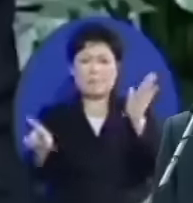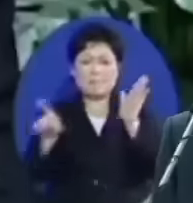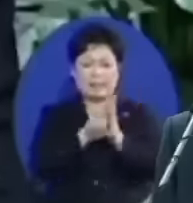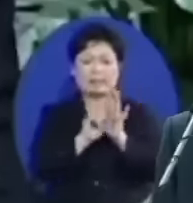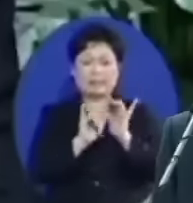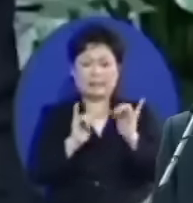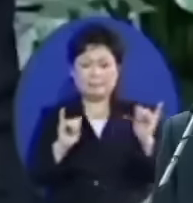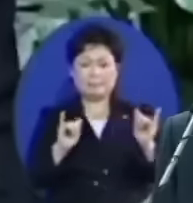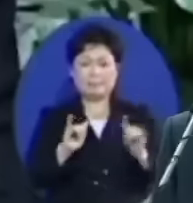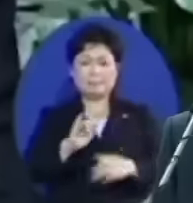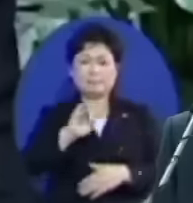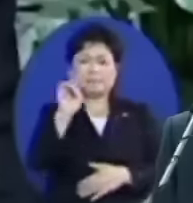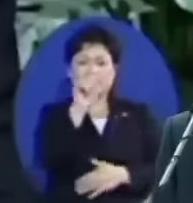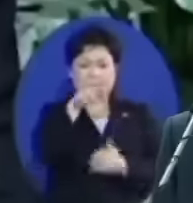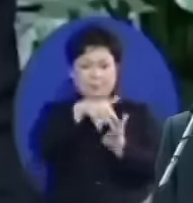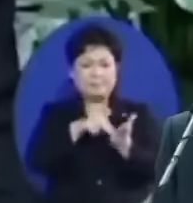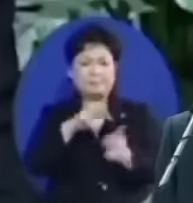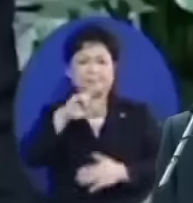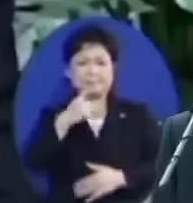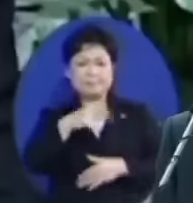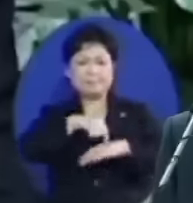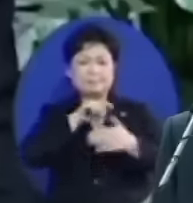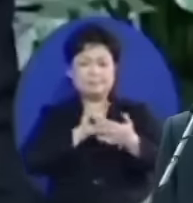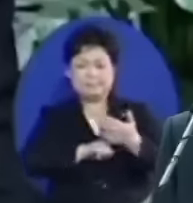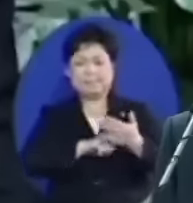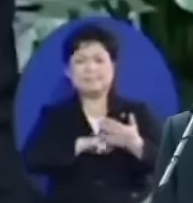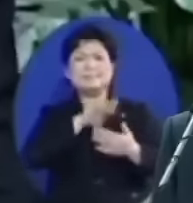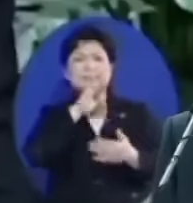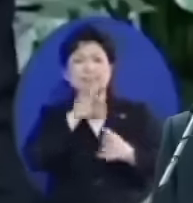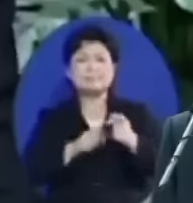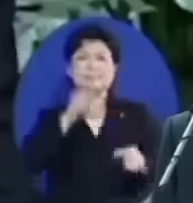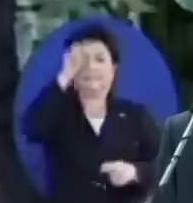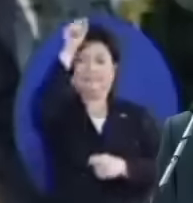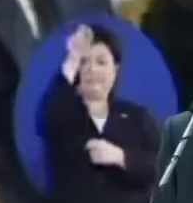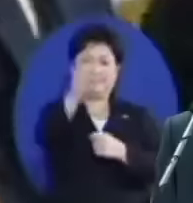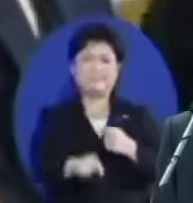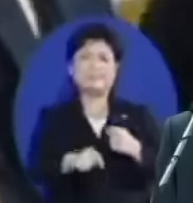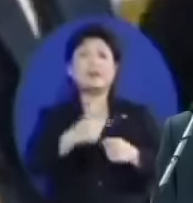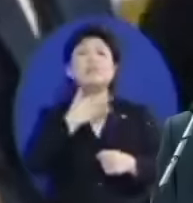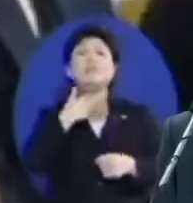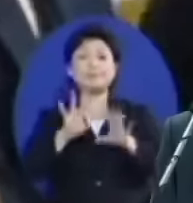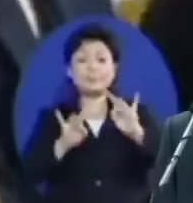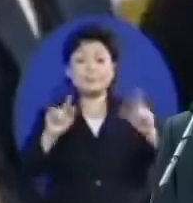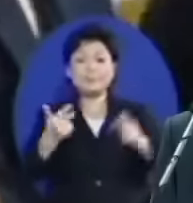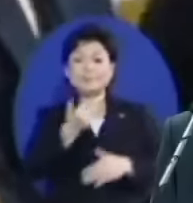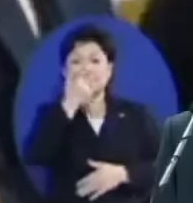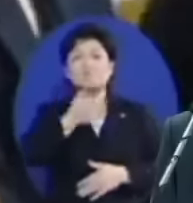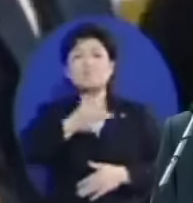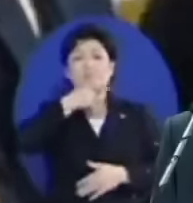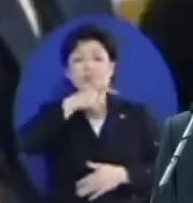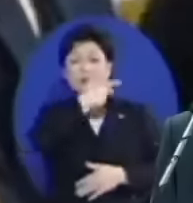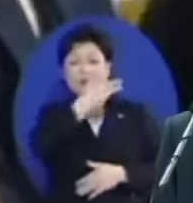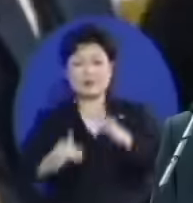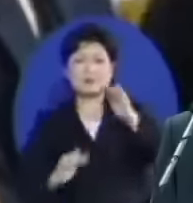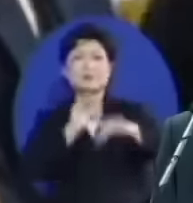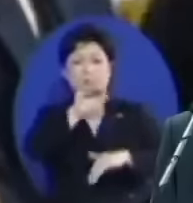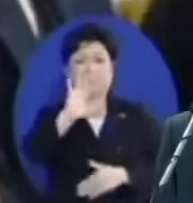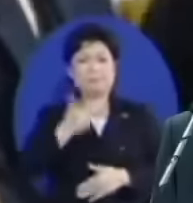사람은 어떠한 형편이든지 마음속에 영원히 목마르지 않은 생수의 강이 넘쳐나게 되는